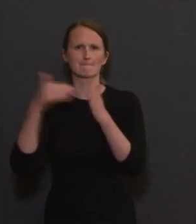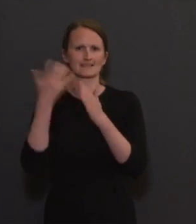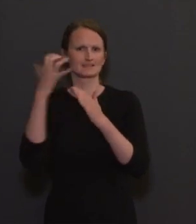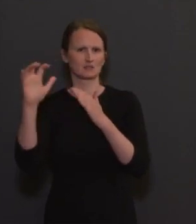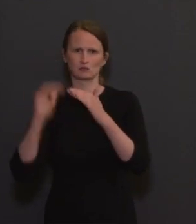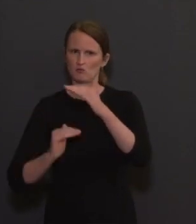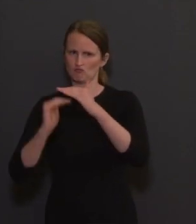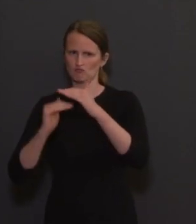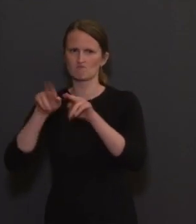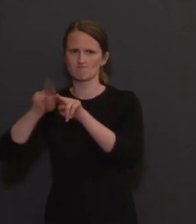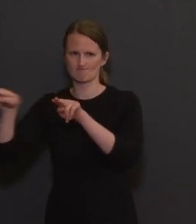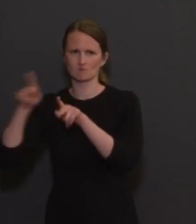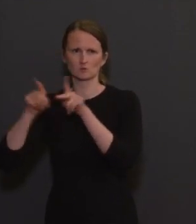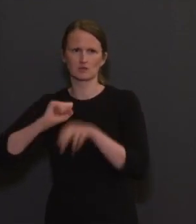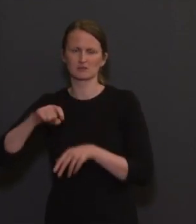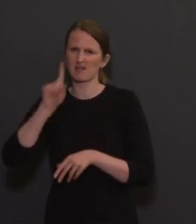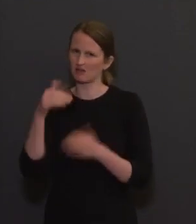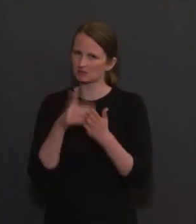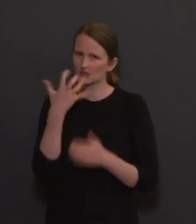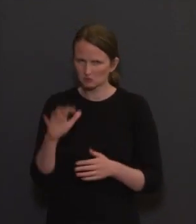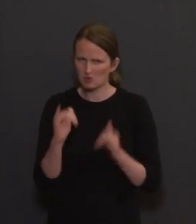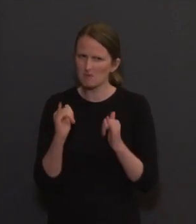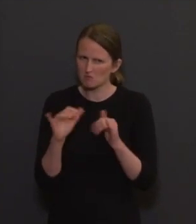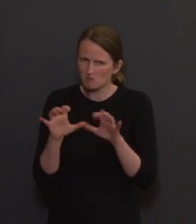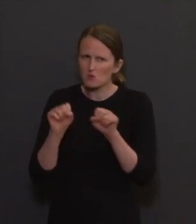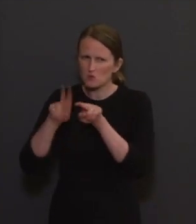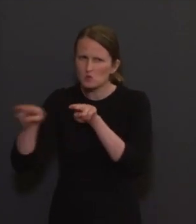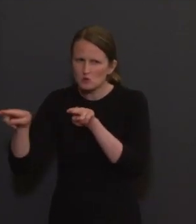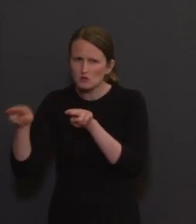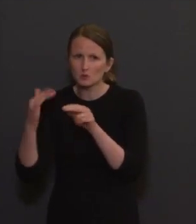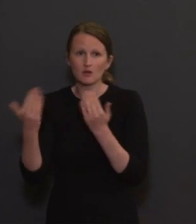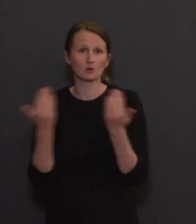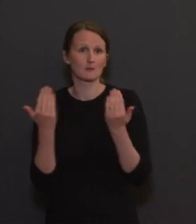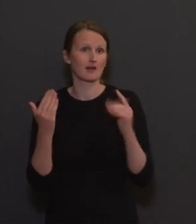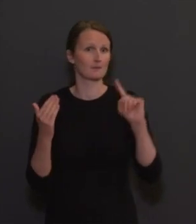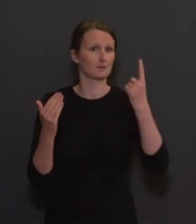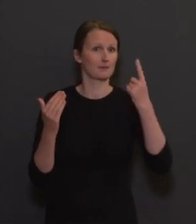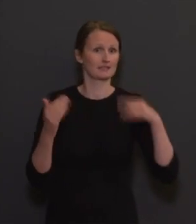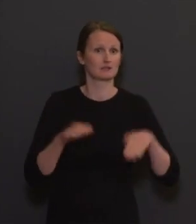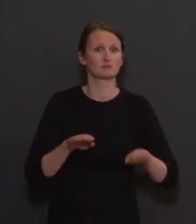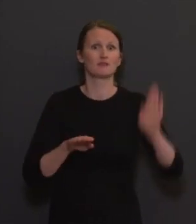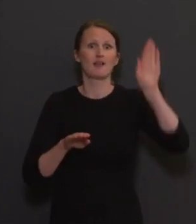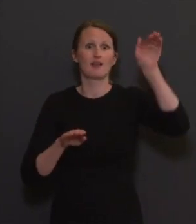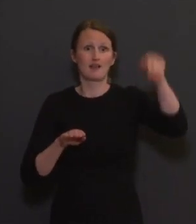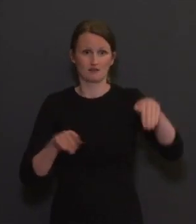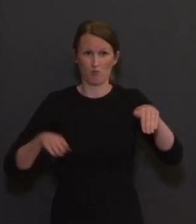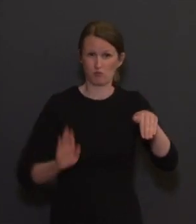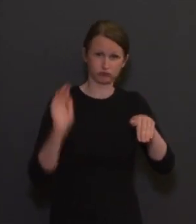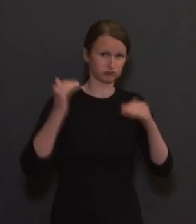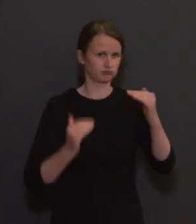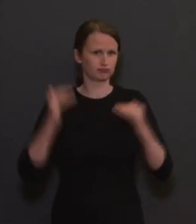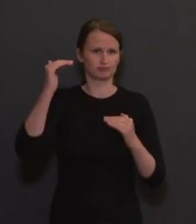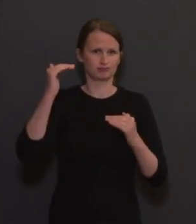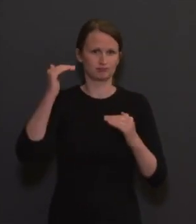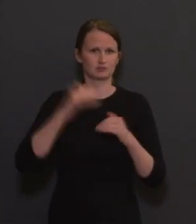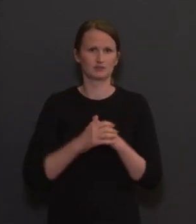première vague, mais c'est heureusement en dessous de la capacité maximale qui était prévue pour ces patients. Les décès, quant à